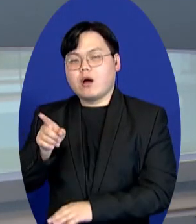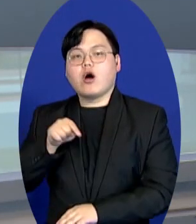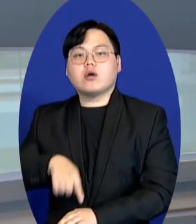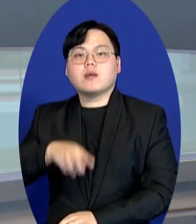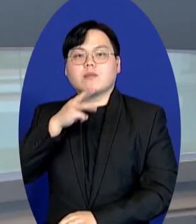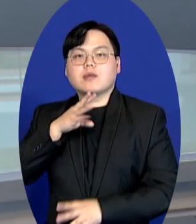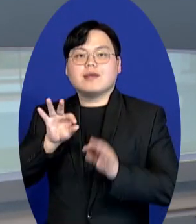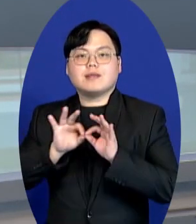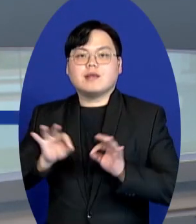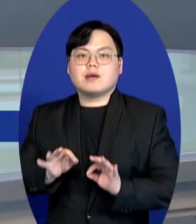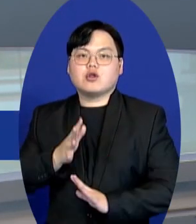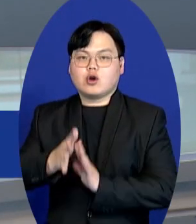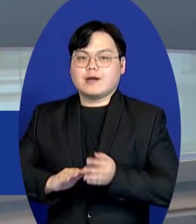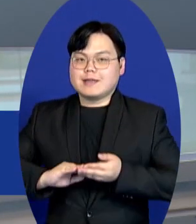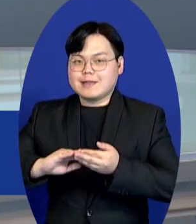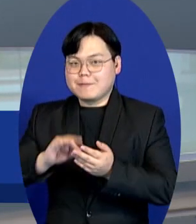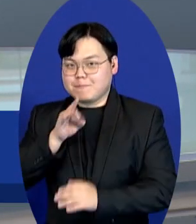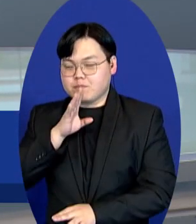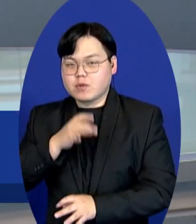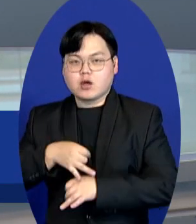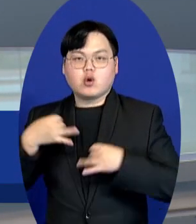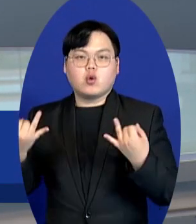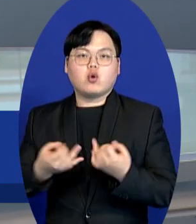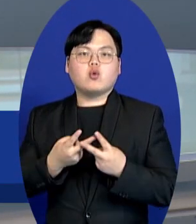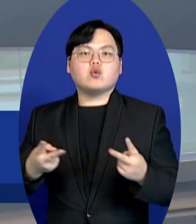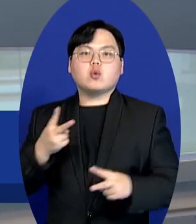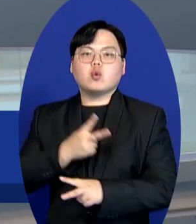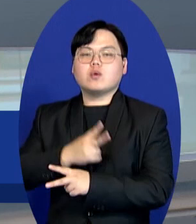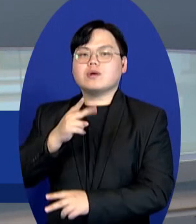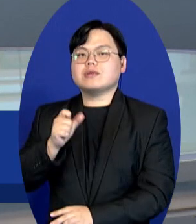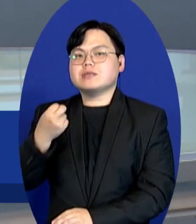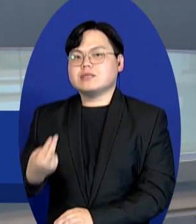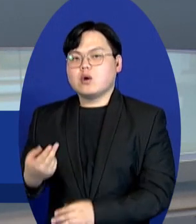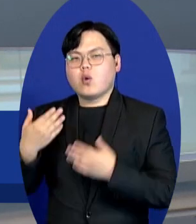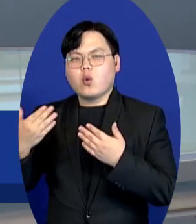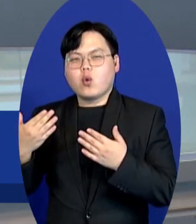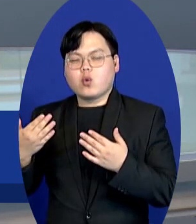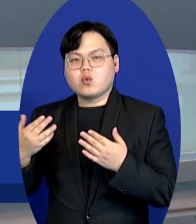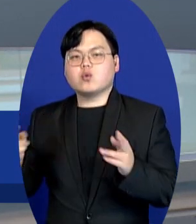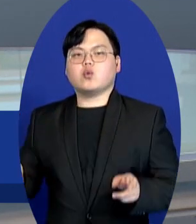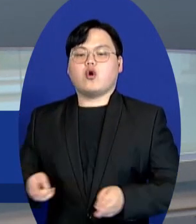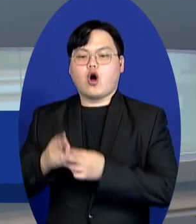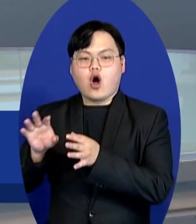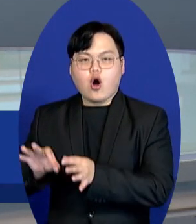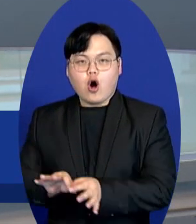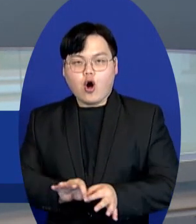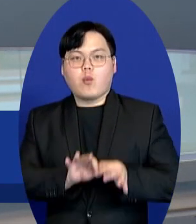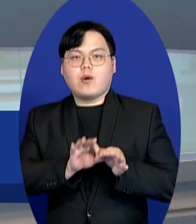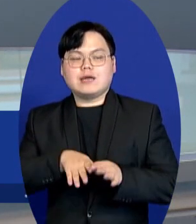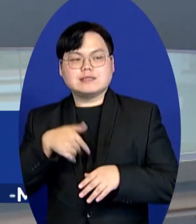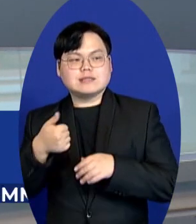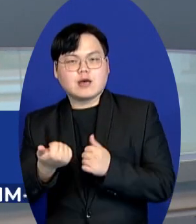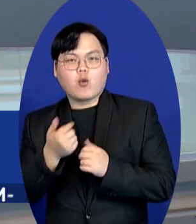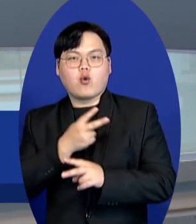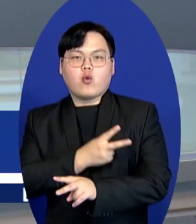Бидгээр удаад бусад мэдээллийг үзүүлэх болно. Улсын хурал үндсэн хуулийн цэцгийн их судлын хуралдааны дүгнэлтээс хамаарч үүссэн нөхцөл байдлыг холбогдуулаад зарим